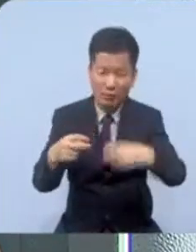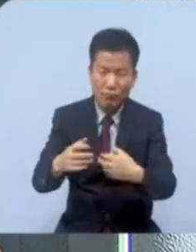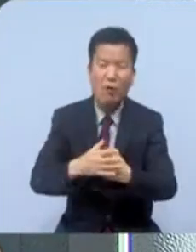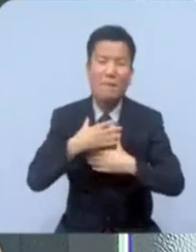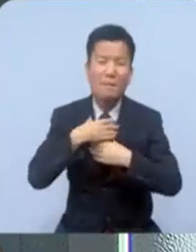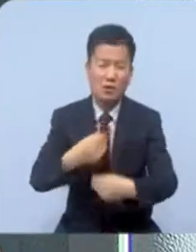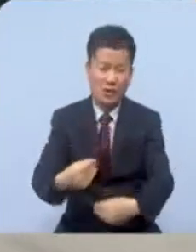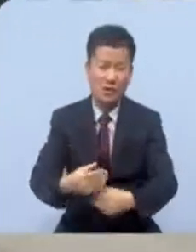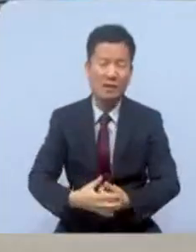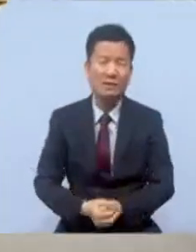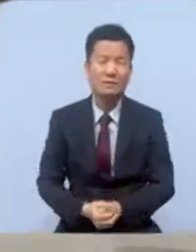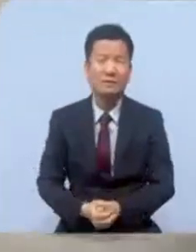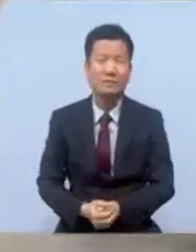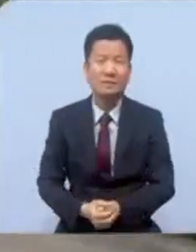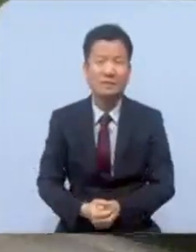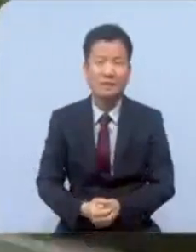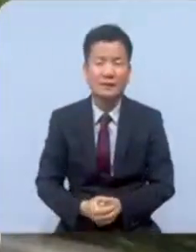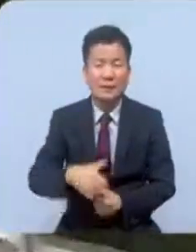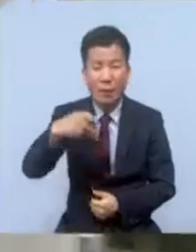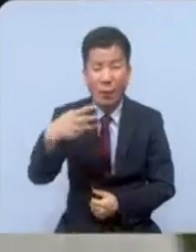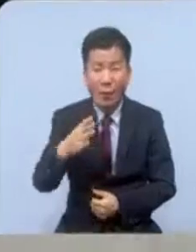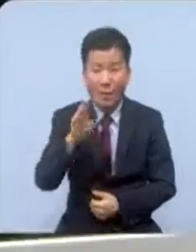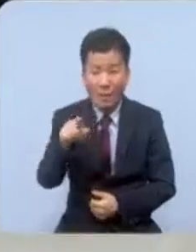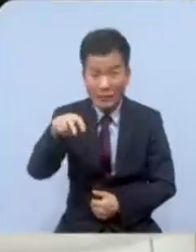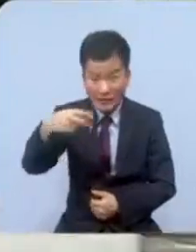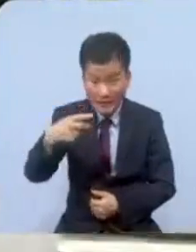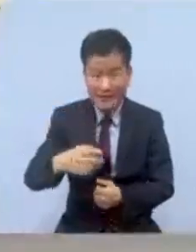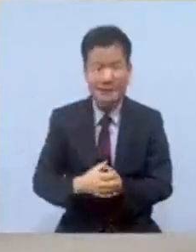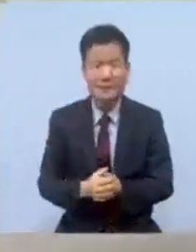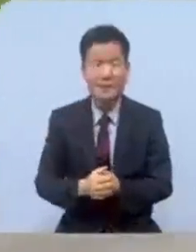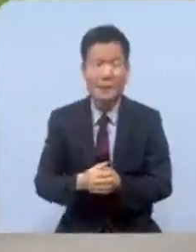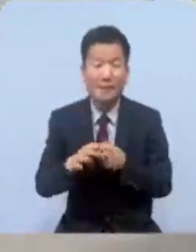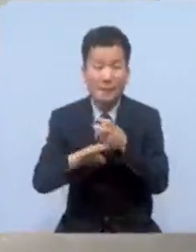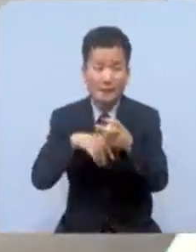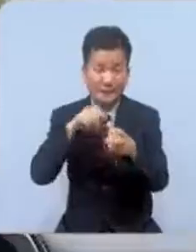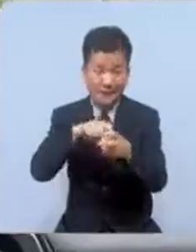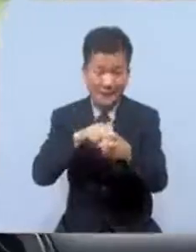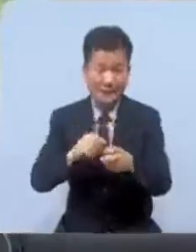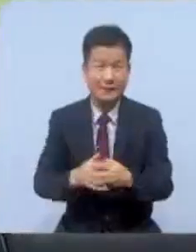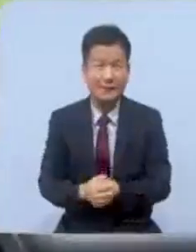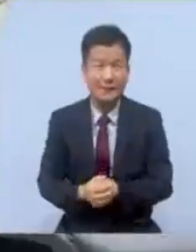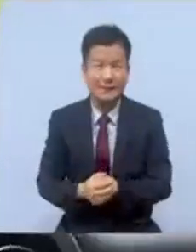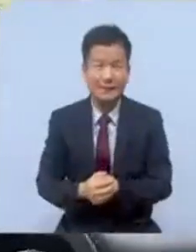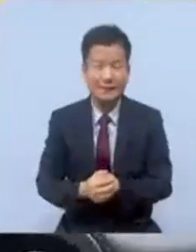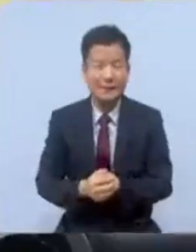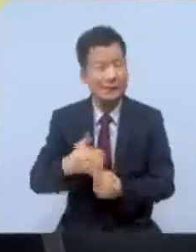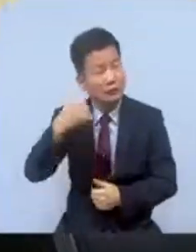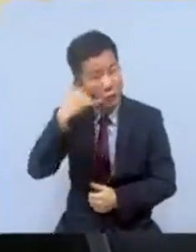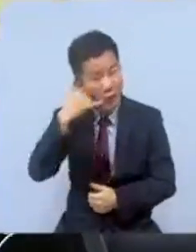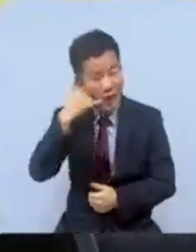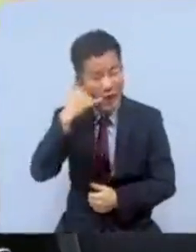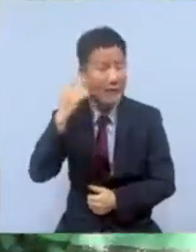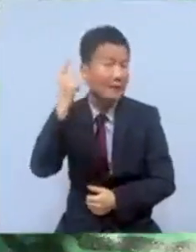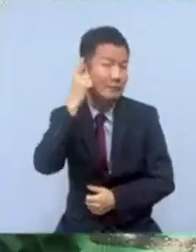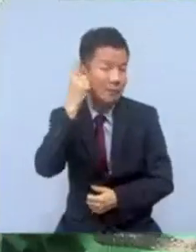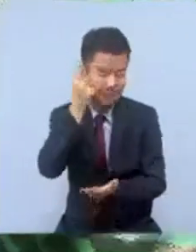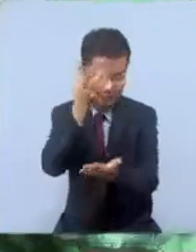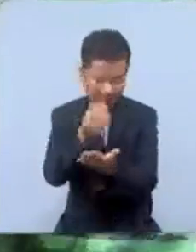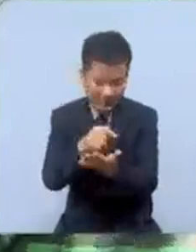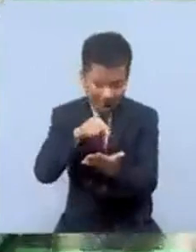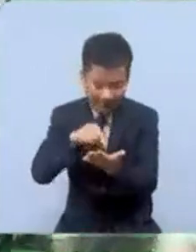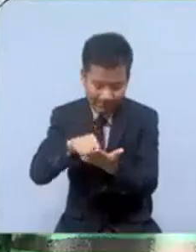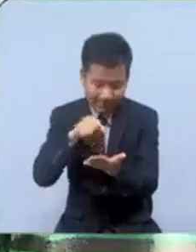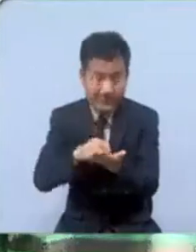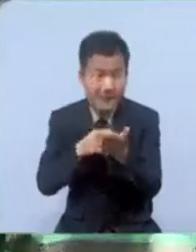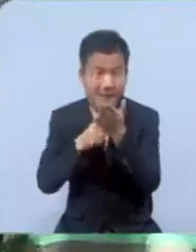너무 편리한 거죠. 일명 콜버스로 불리는 수요응답형 버스입니다. ARS 전화와 스마트폰 앱 등으로 버스